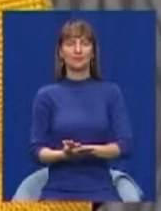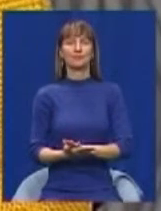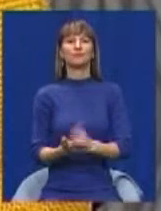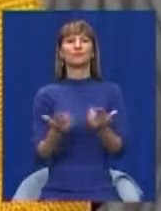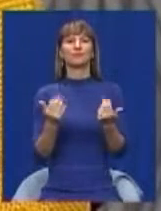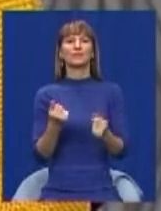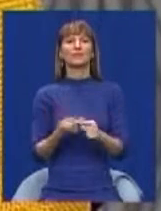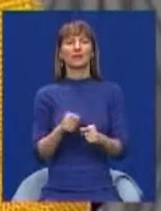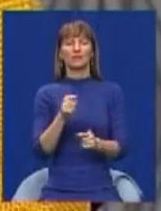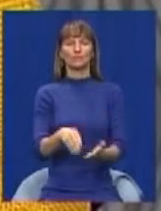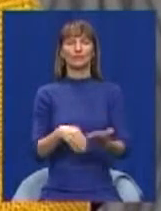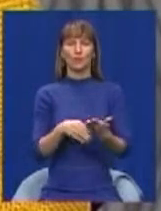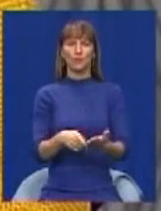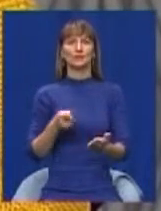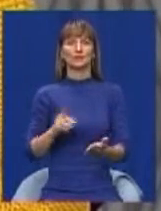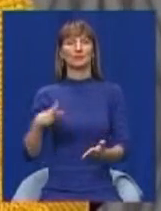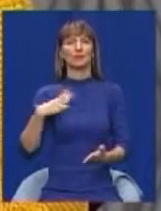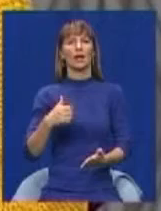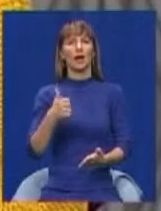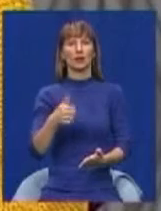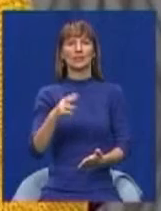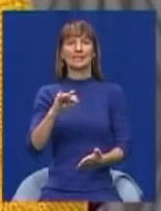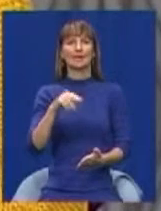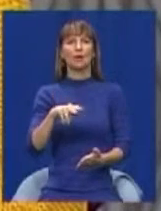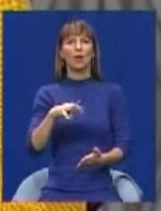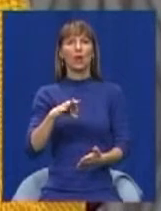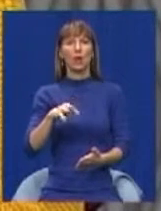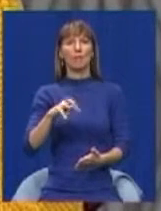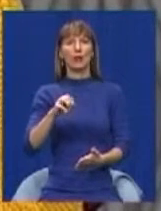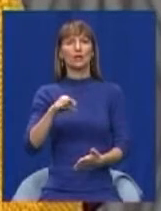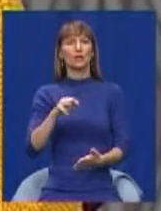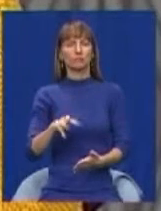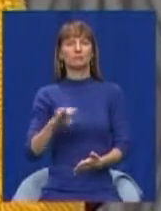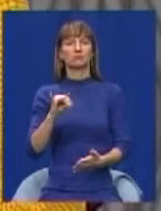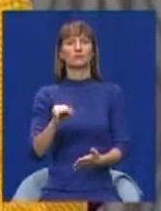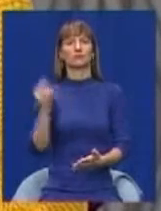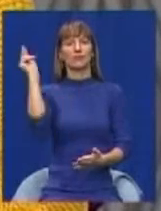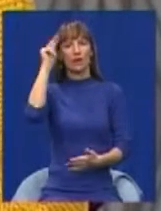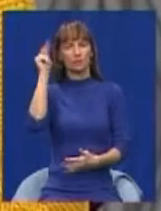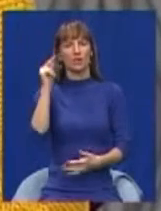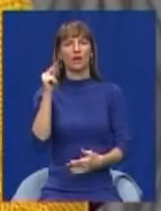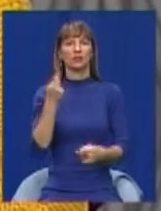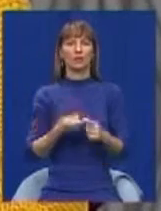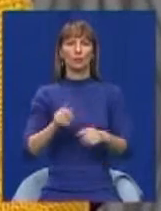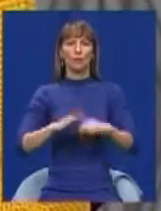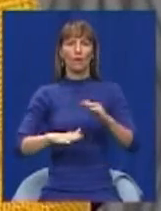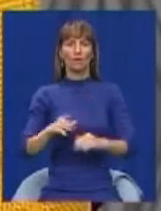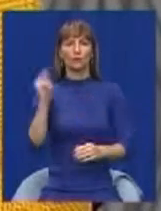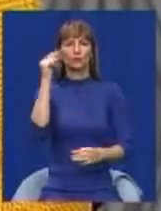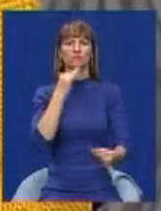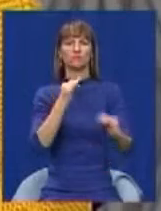Так, і це йому допоможе дійсно стати гарним дипломатом. Ну, а також, звичайно, вивчати дипломатію, вчитися